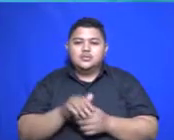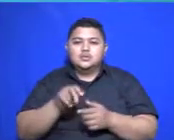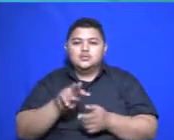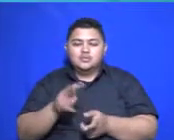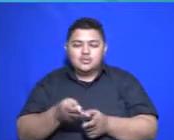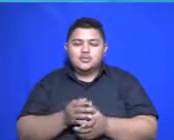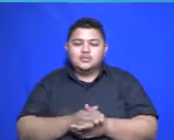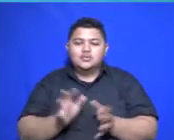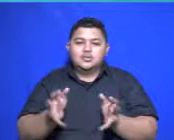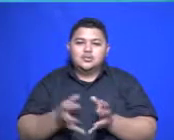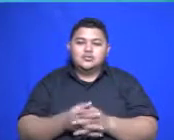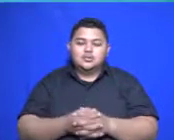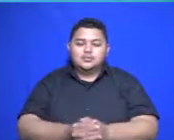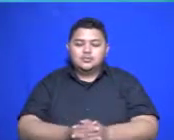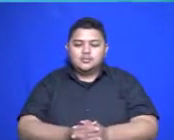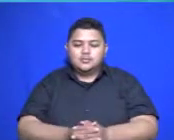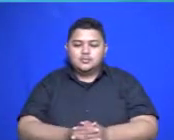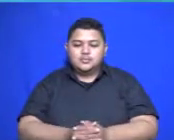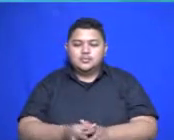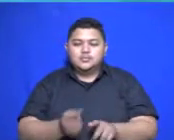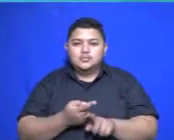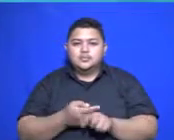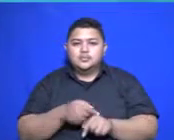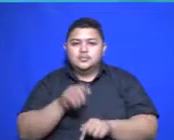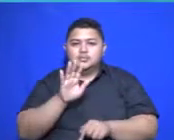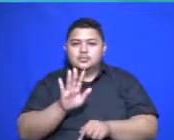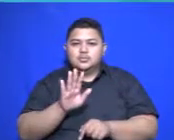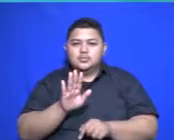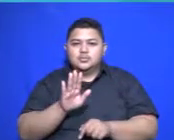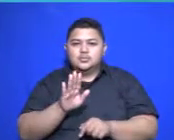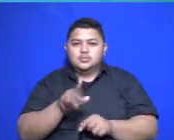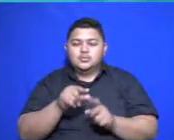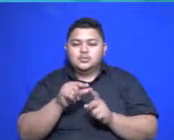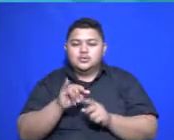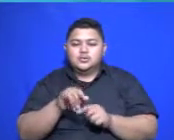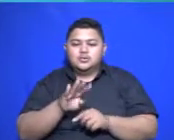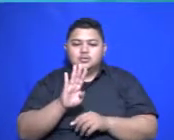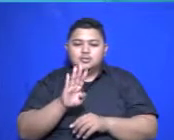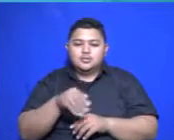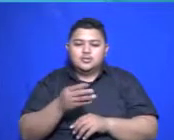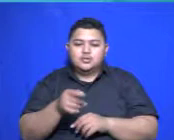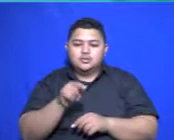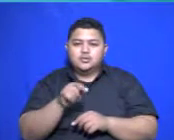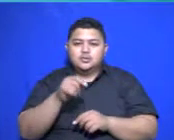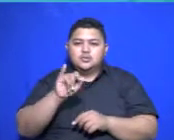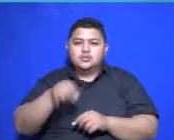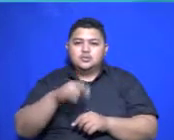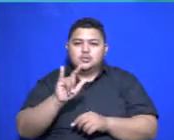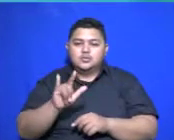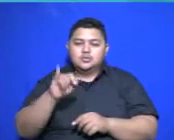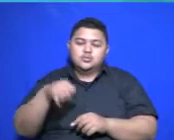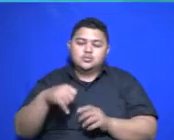kelima didahulukan. Dari lima pilar yang ada di laporan 4 tahun pemerintahan Joko Widodo dan Yusuf